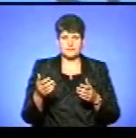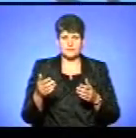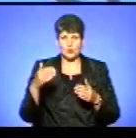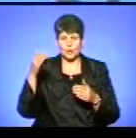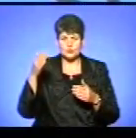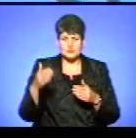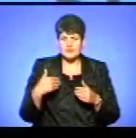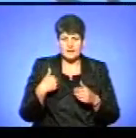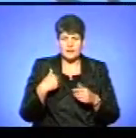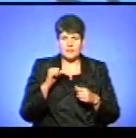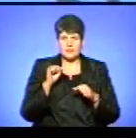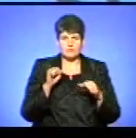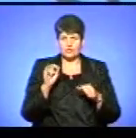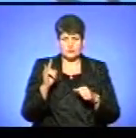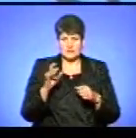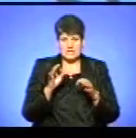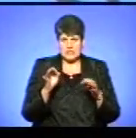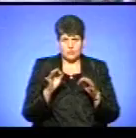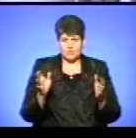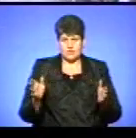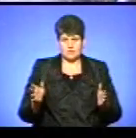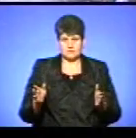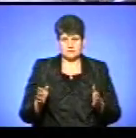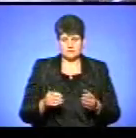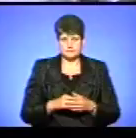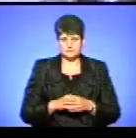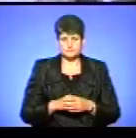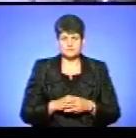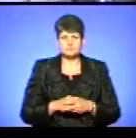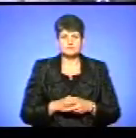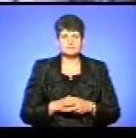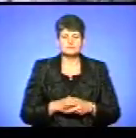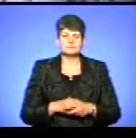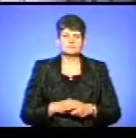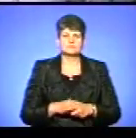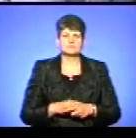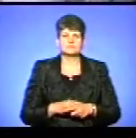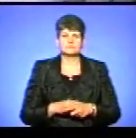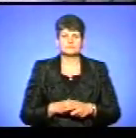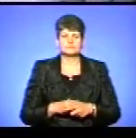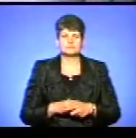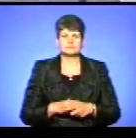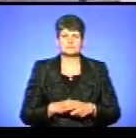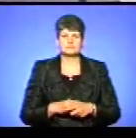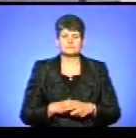Я не б'ю дітей ніколи. Любов Гадомська, Юрій Багрій, новини.